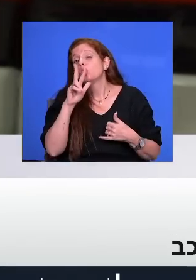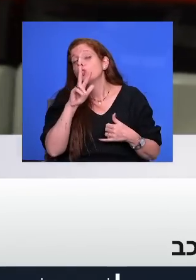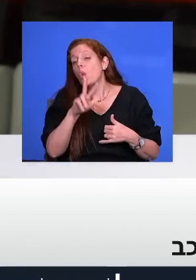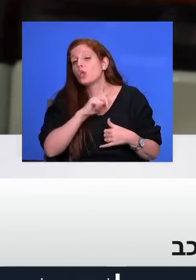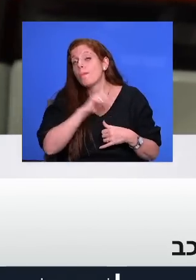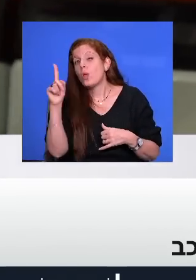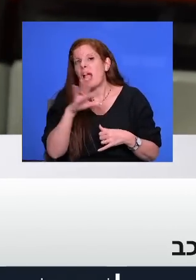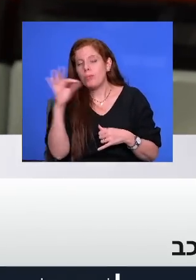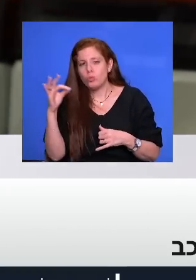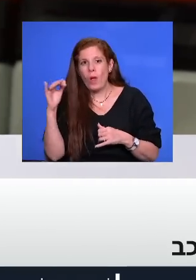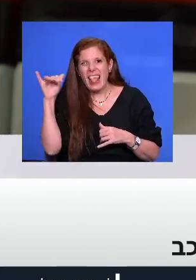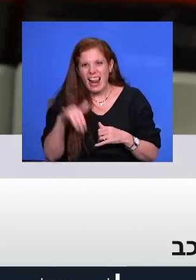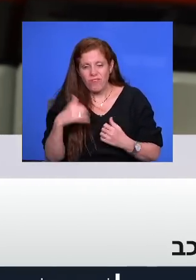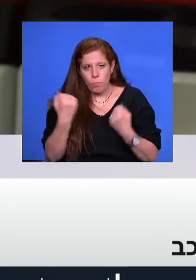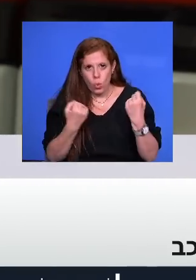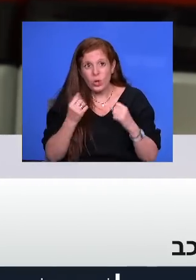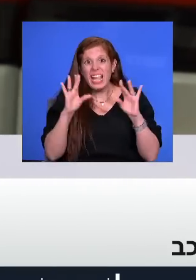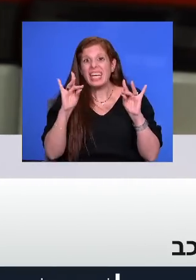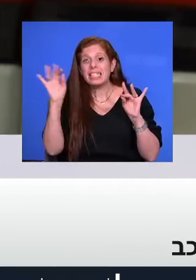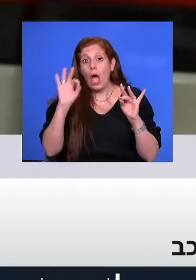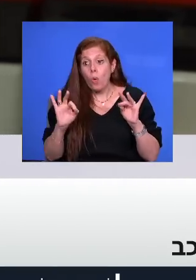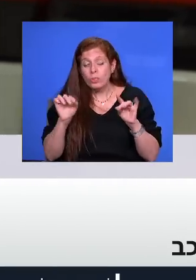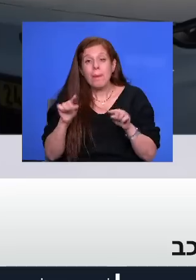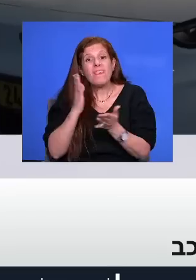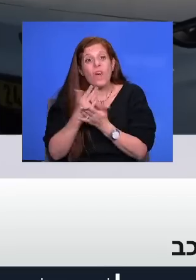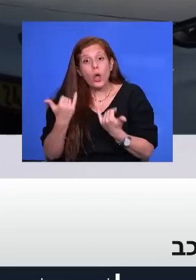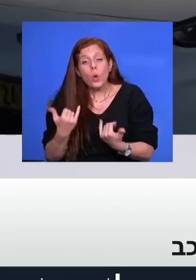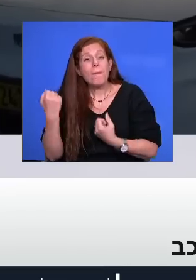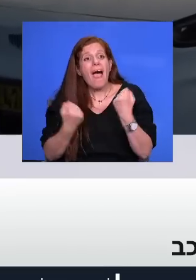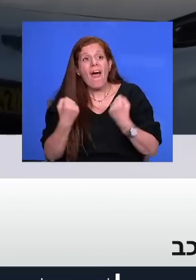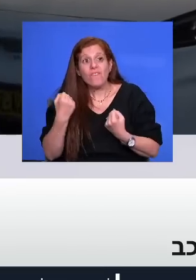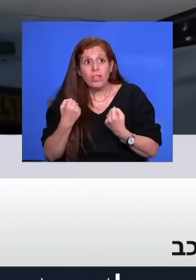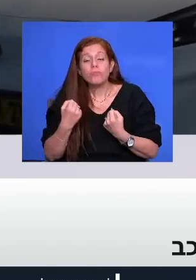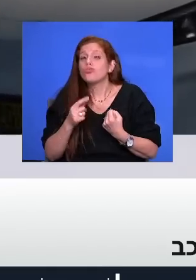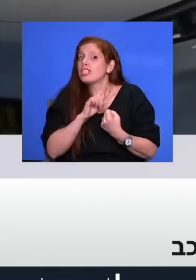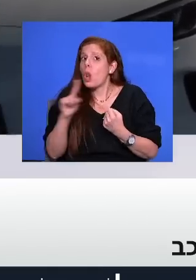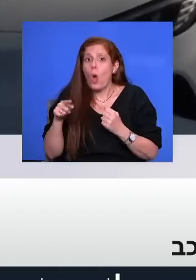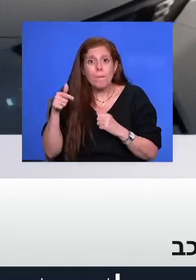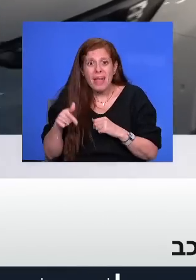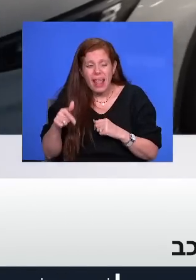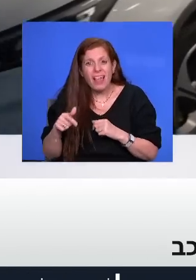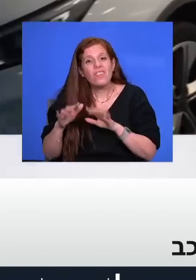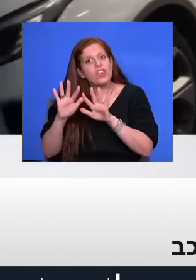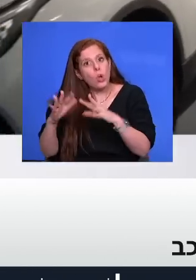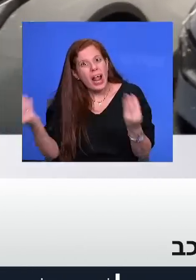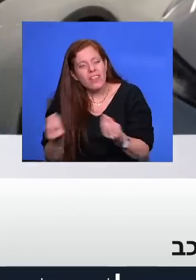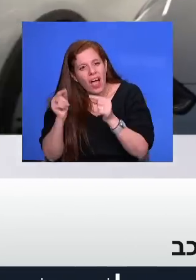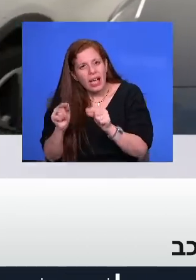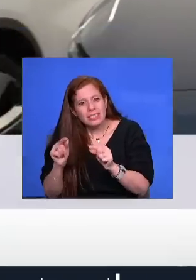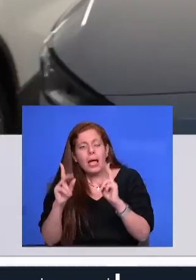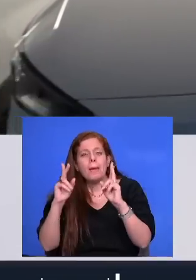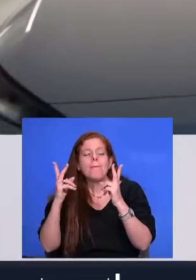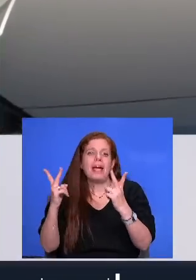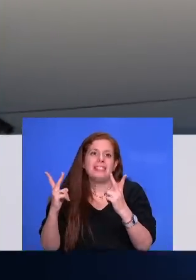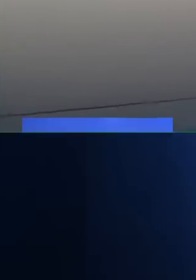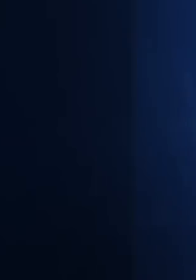כ-3.5 מיליון מכוניות, 10% מהם הם כבר היום רכבים שלא מונעים על ידי דלקים, ואת כל השוונג הזה, את כל הדבר הזה, בעצם עוצרים באחת,